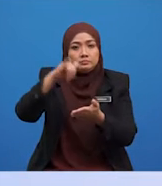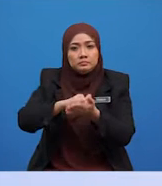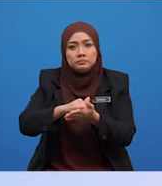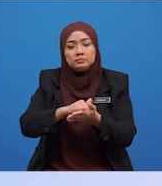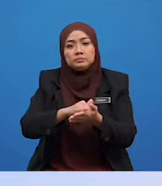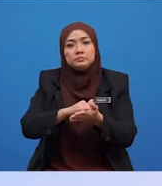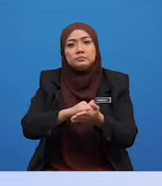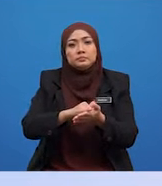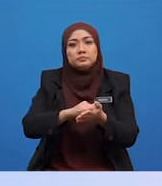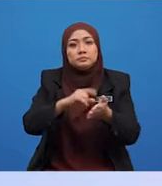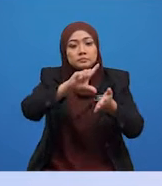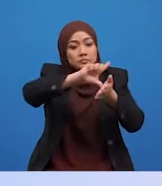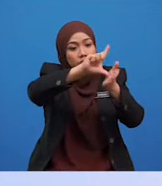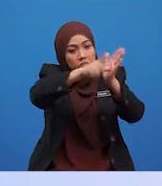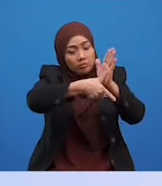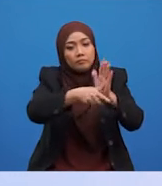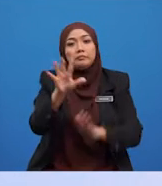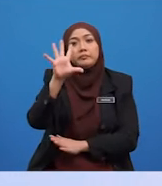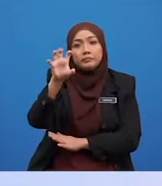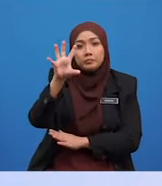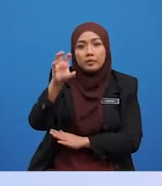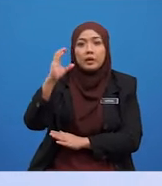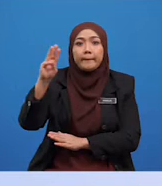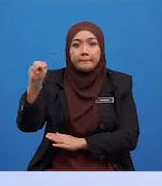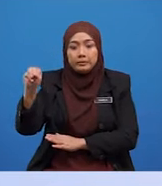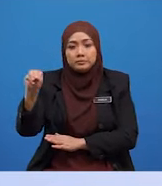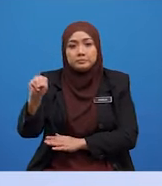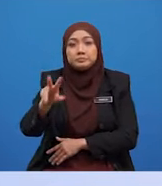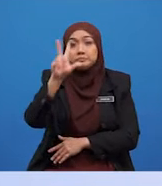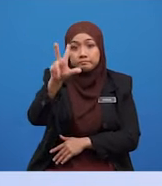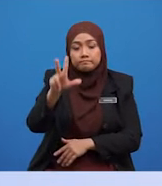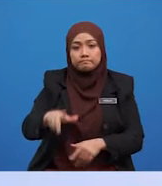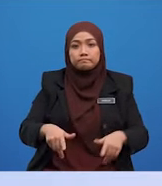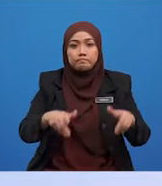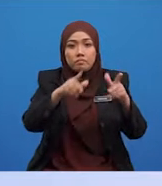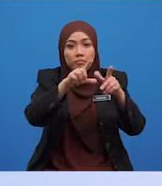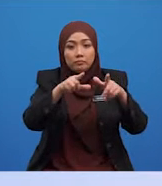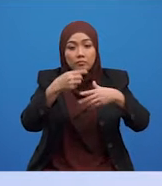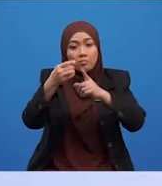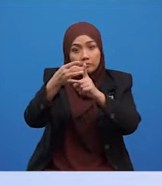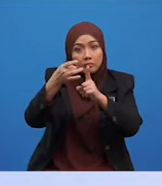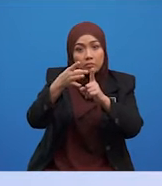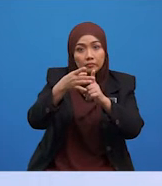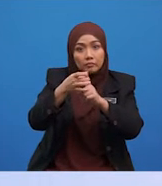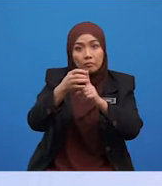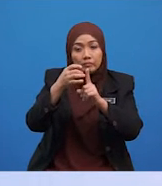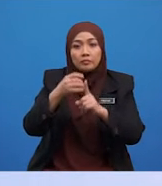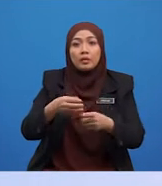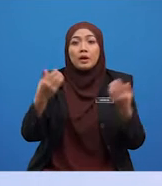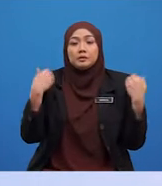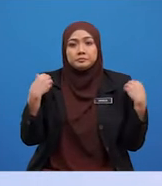50 cm. Tiga batang besi, PR, US dan